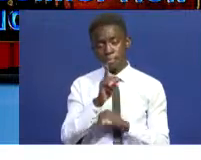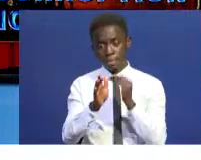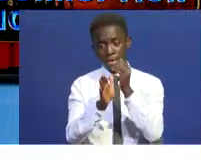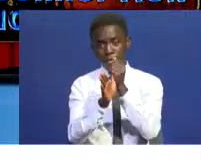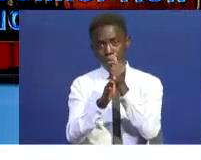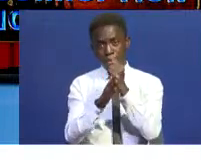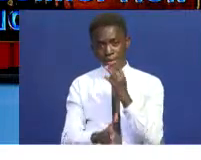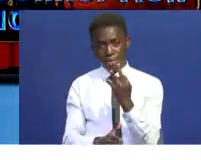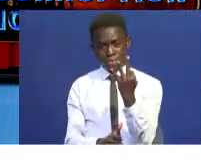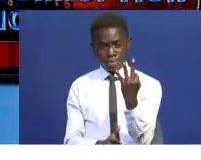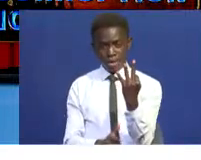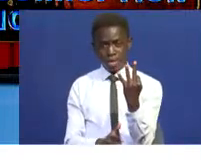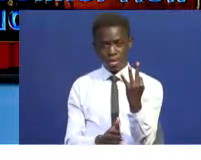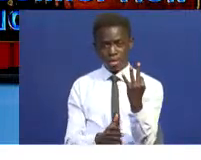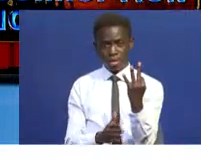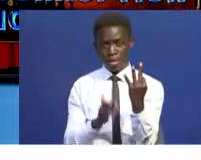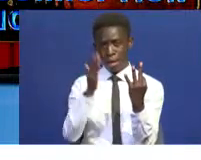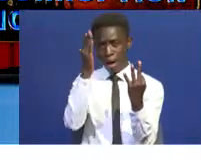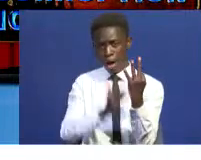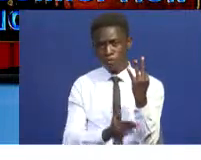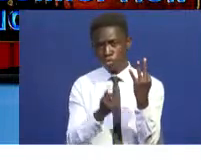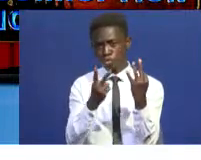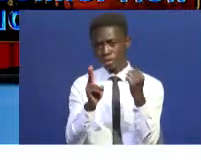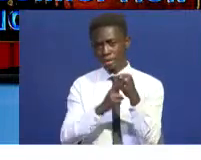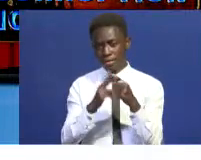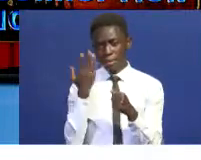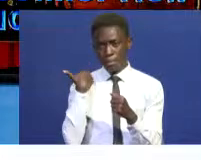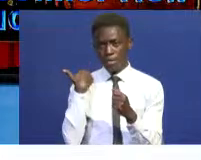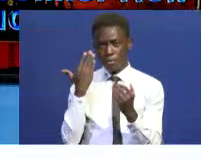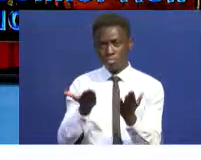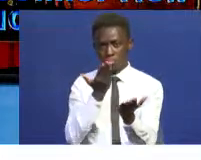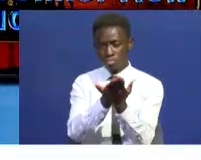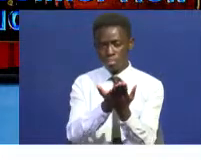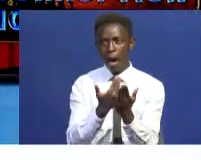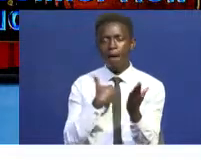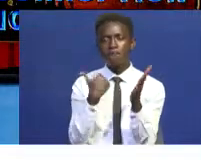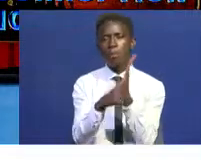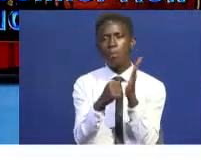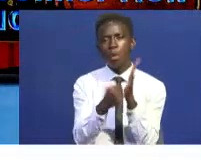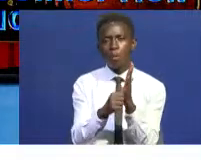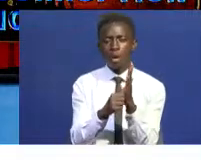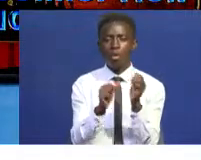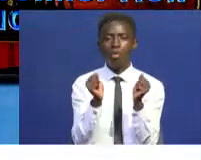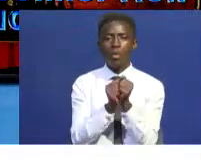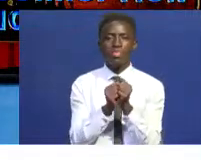watatu kati ya 27 waliopendekezwa wanakabiliwa na masuala ya utovu wa maadili.